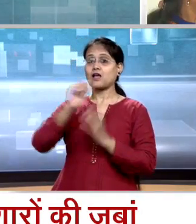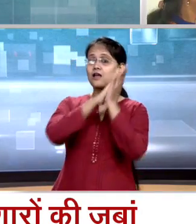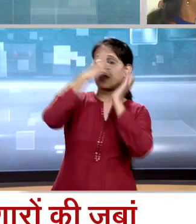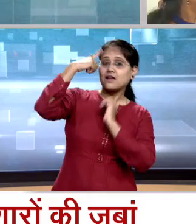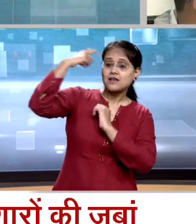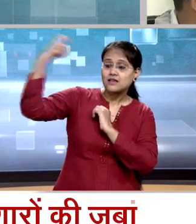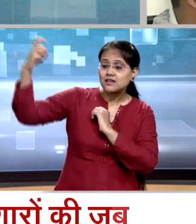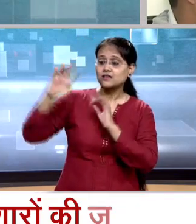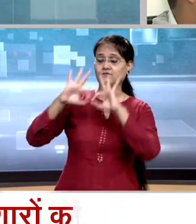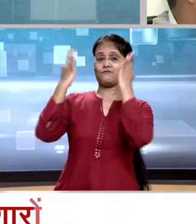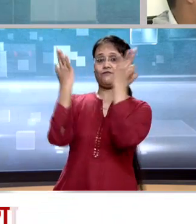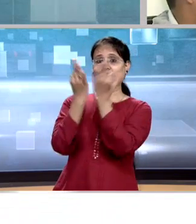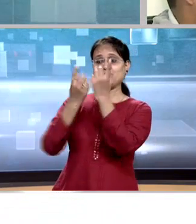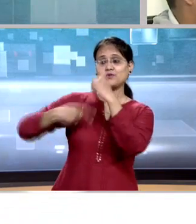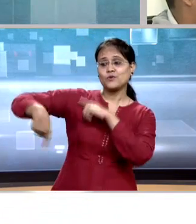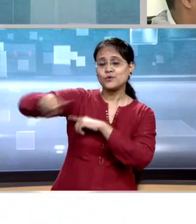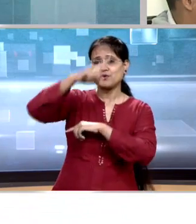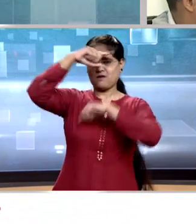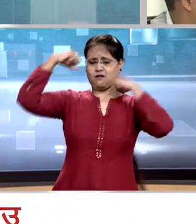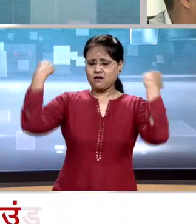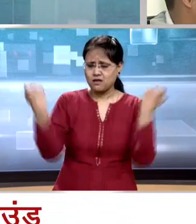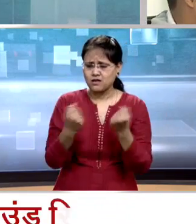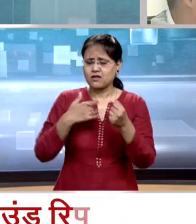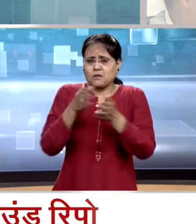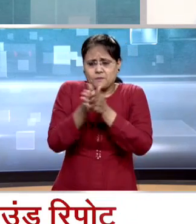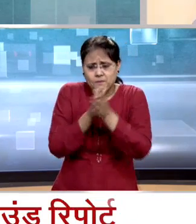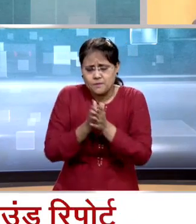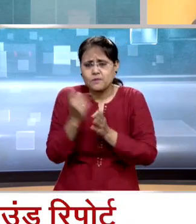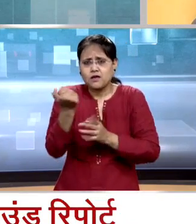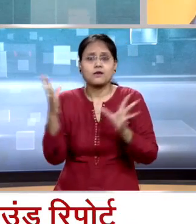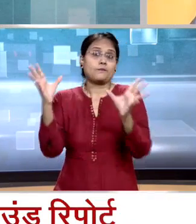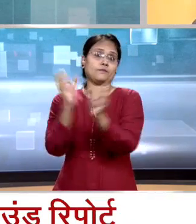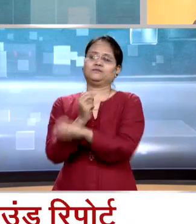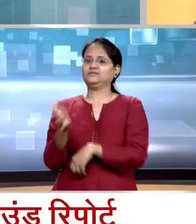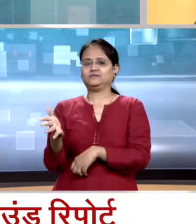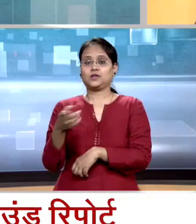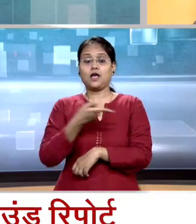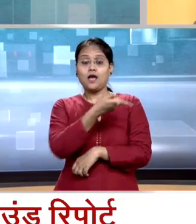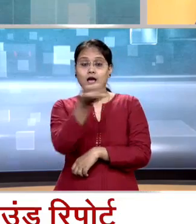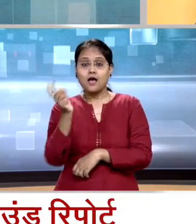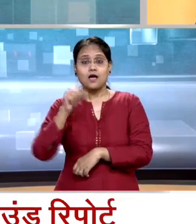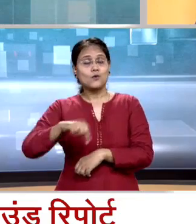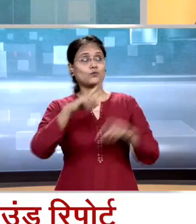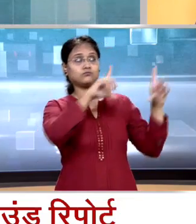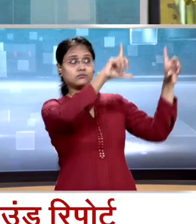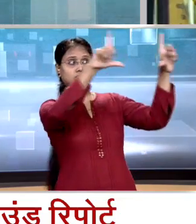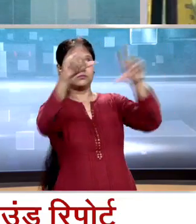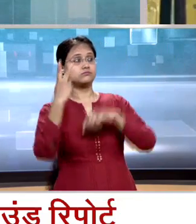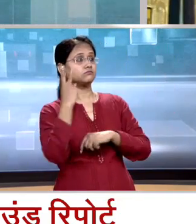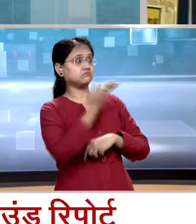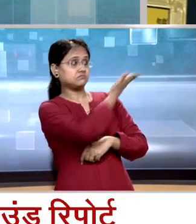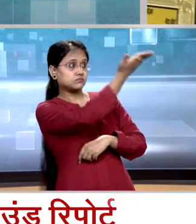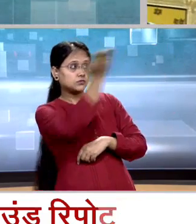को साकार करने के लिए ये परिवार कोई कसर नहीं छोड़ रहा। अब आप इन तस्वीरों को देखिए, ये किसी